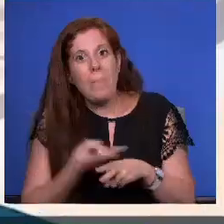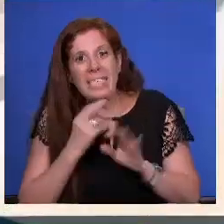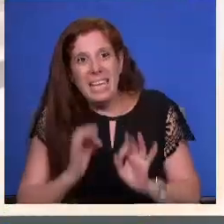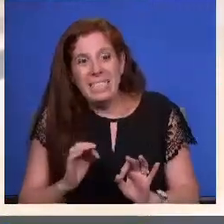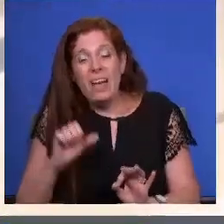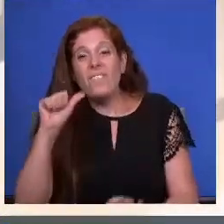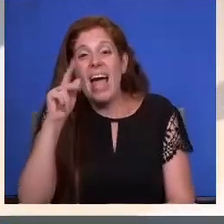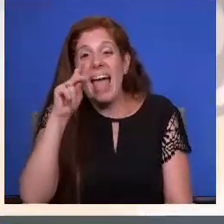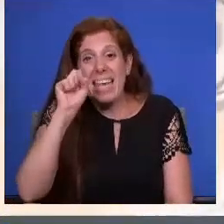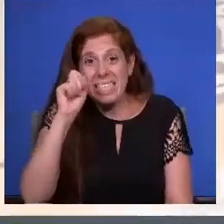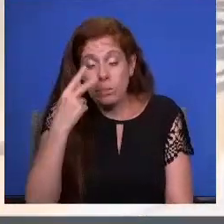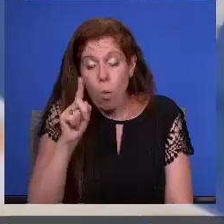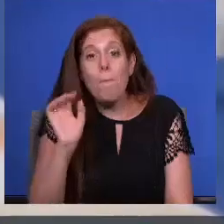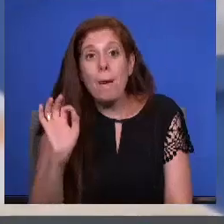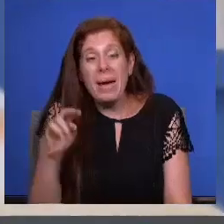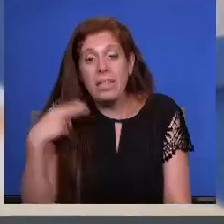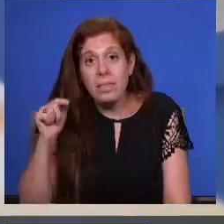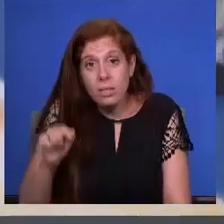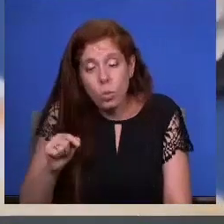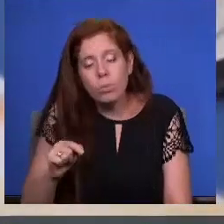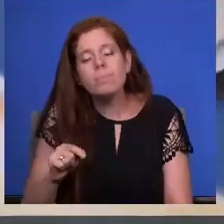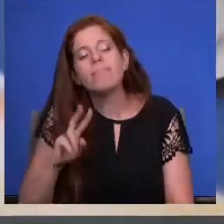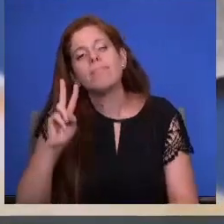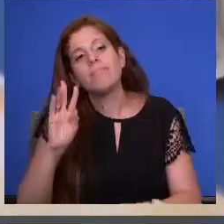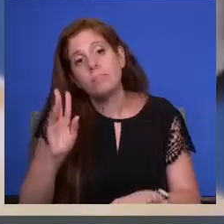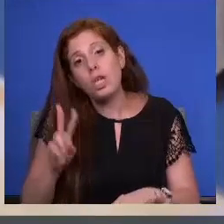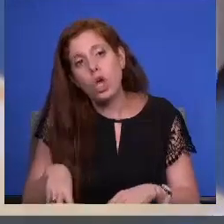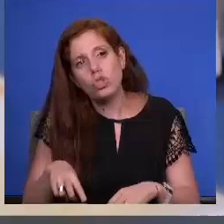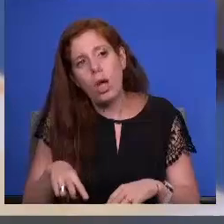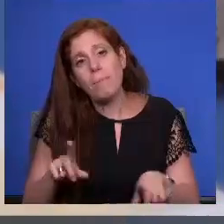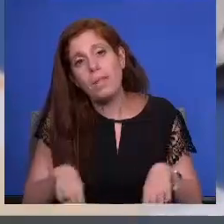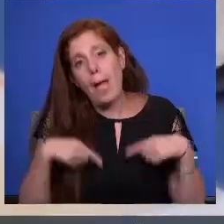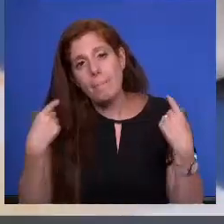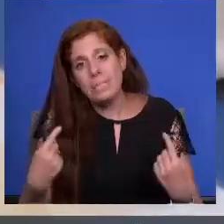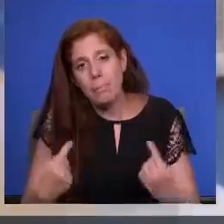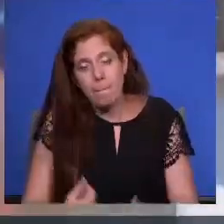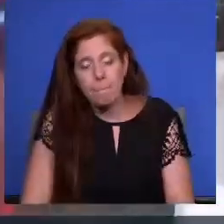באמת ינשבו באזורנו, יש גם את החיים עצמם.